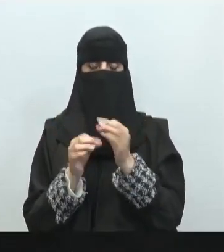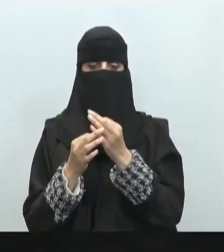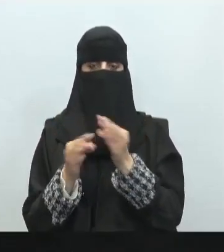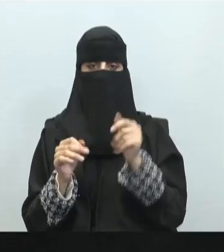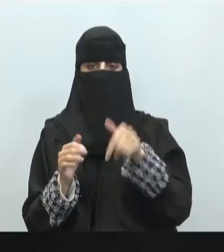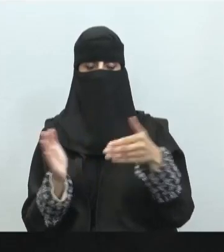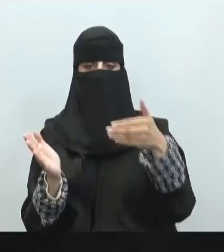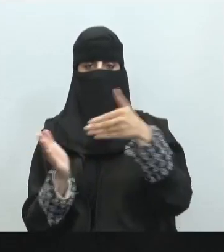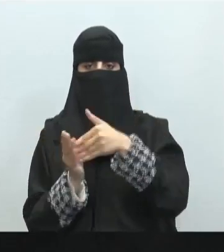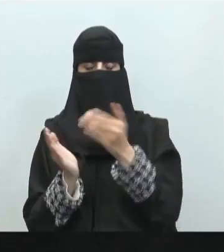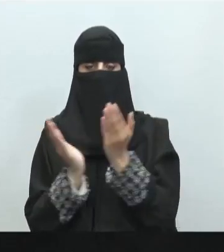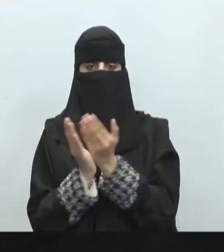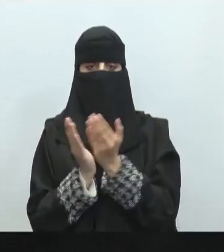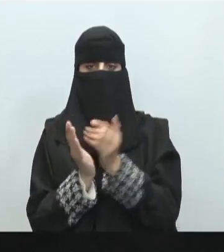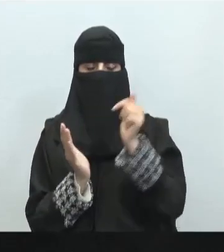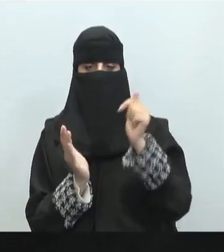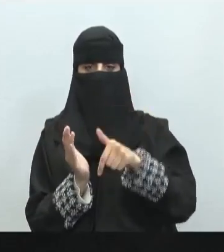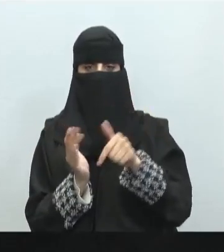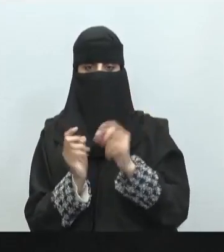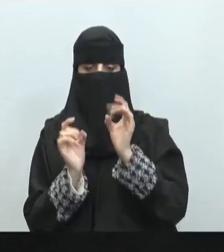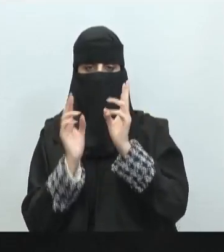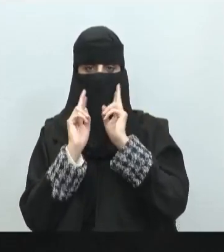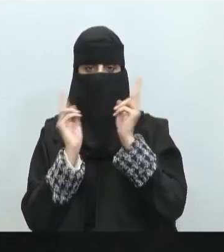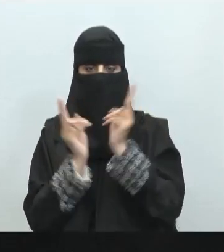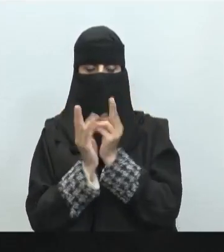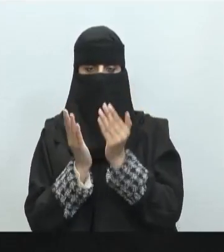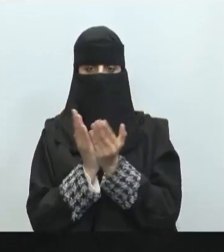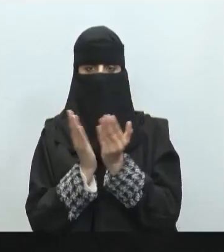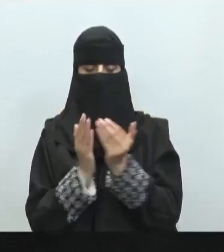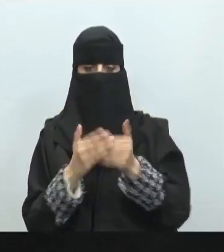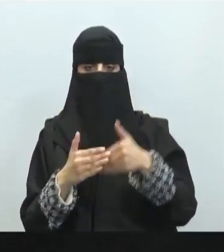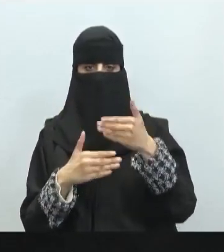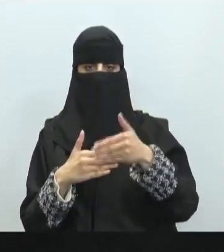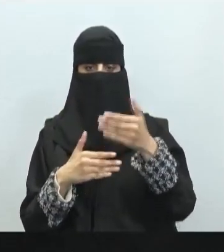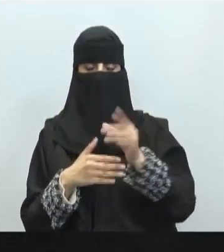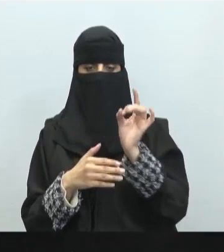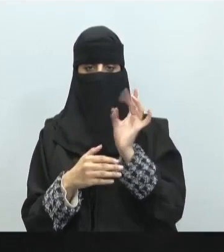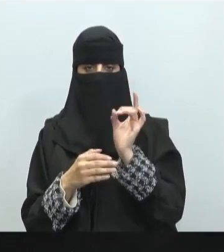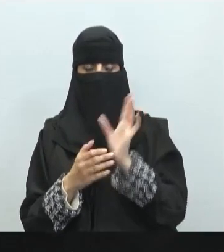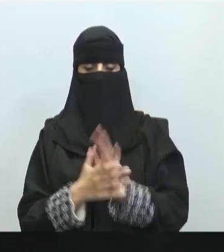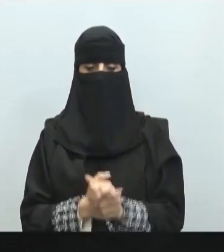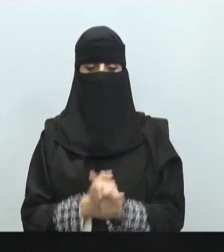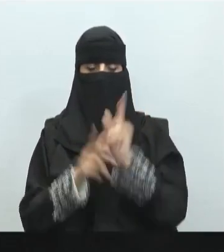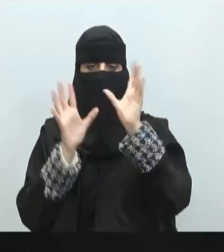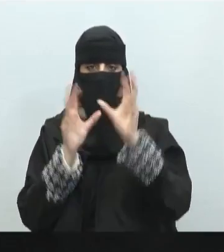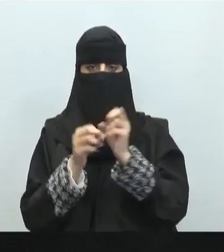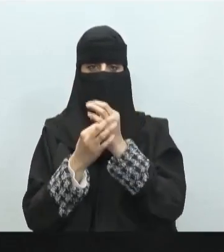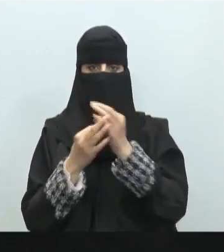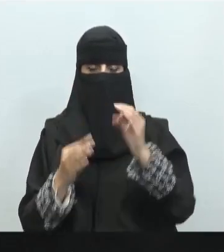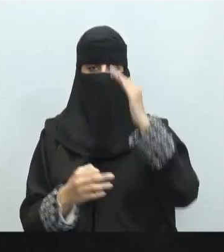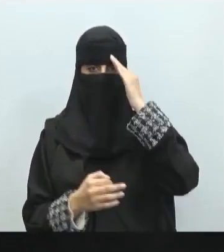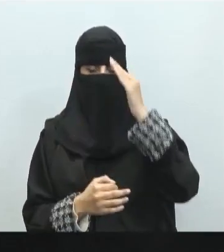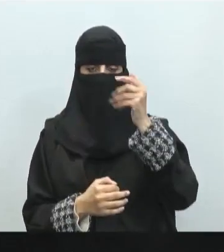الى هنا نكون انهينا هذا الجزء من درسنا اليوم ونكمل باذن الله سبحانه وتعالى في الدرس